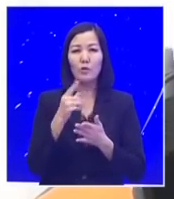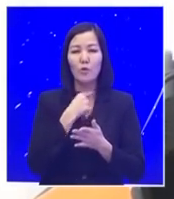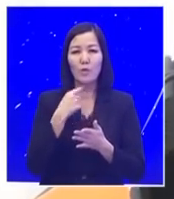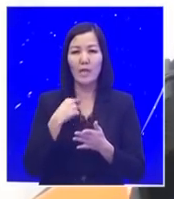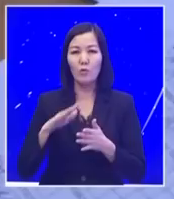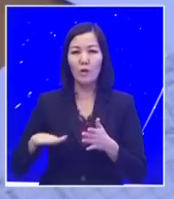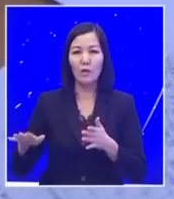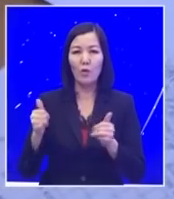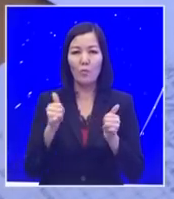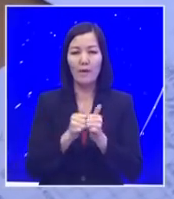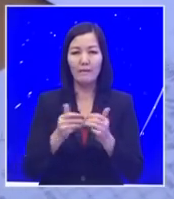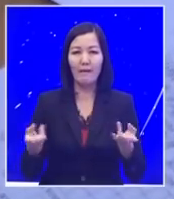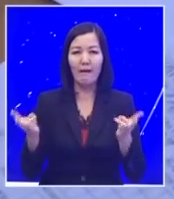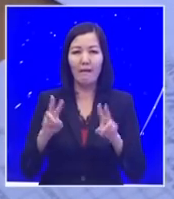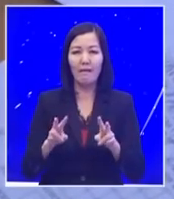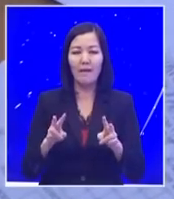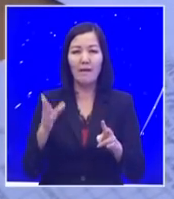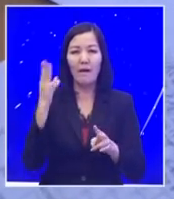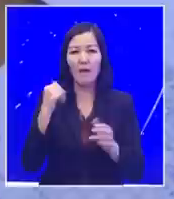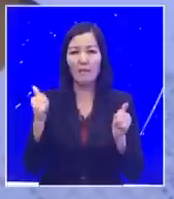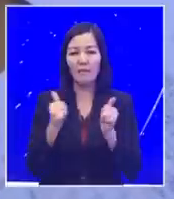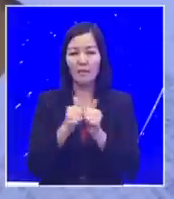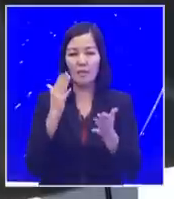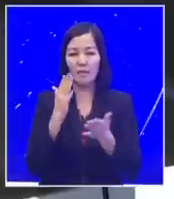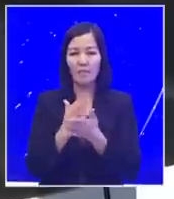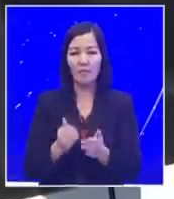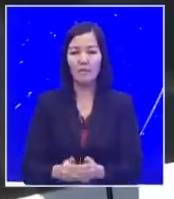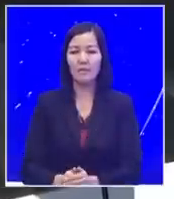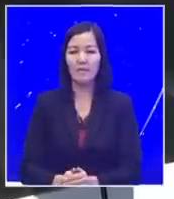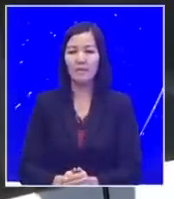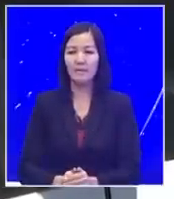Талдықорған аумағында. Қалғаны мегаполис маңайында орналасқан.